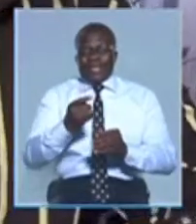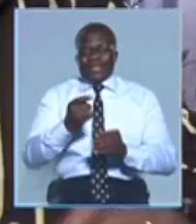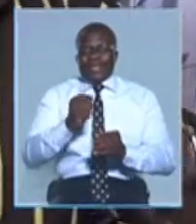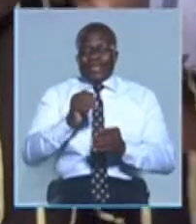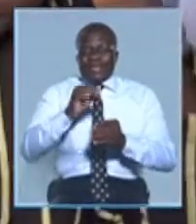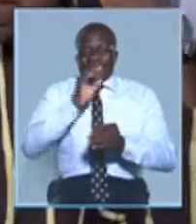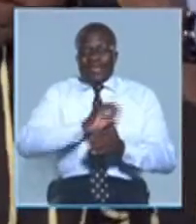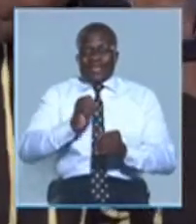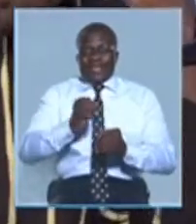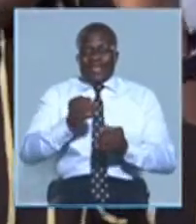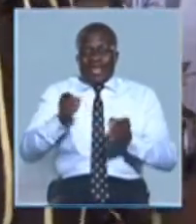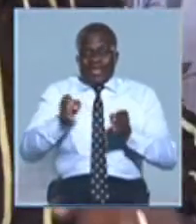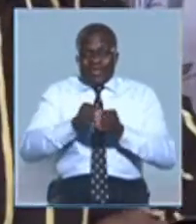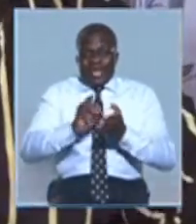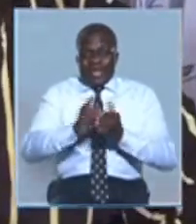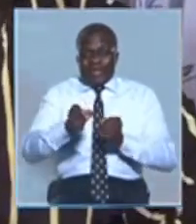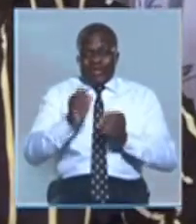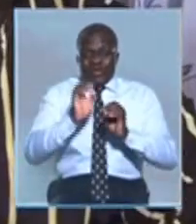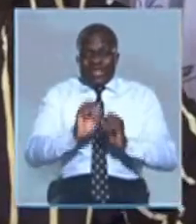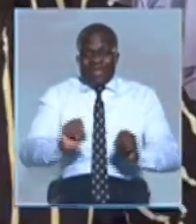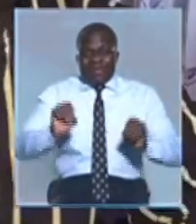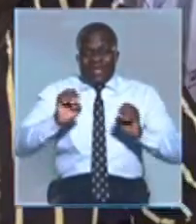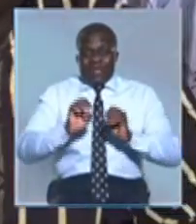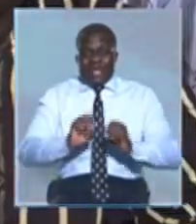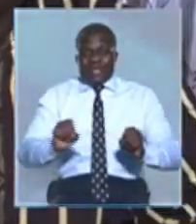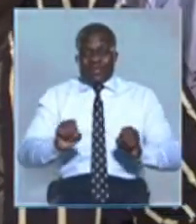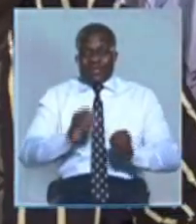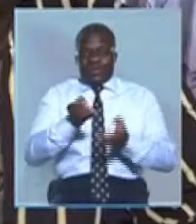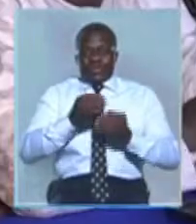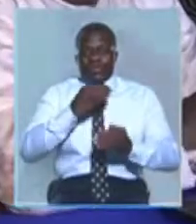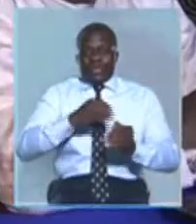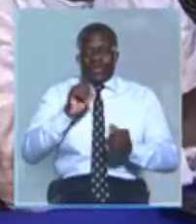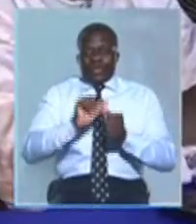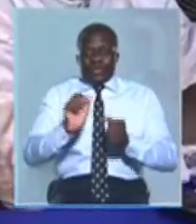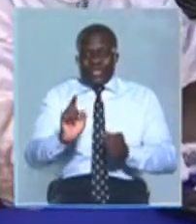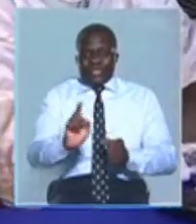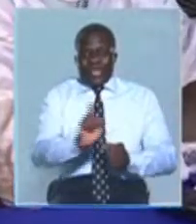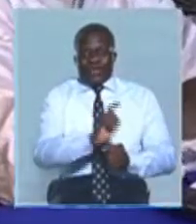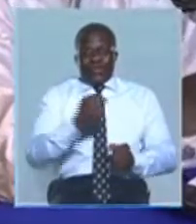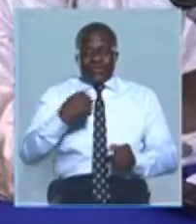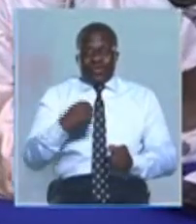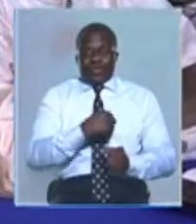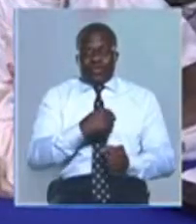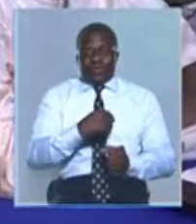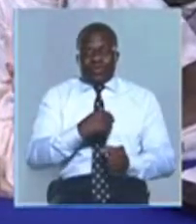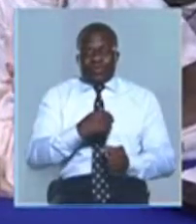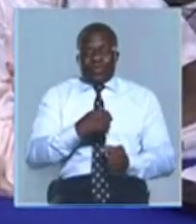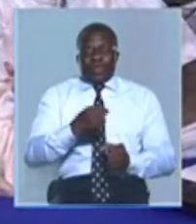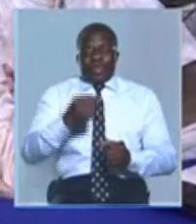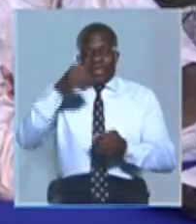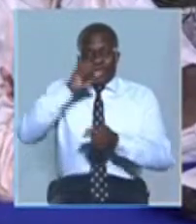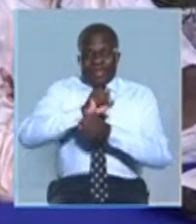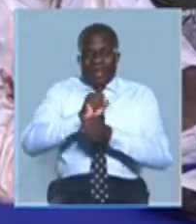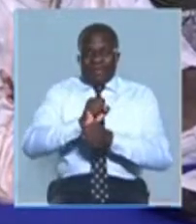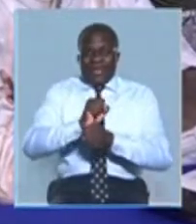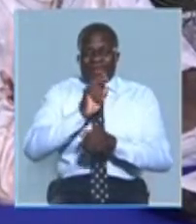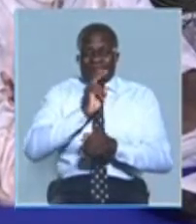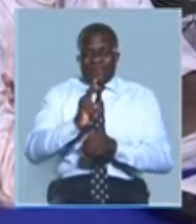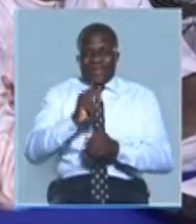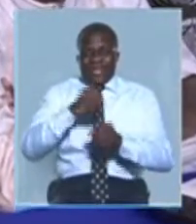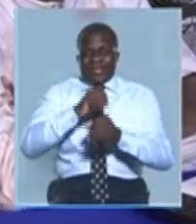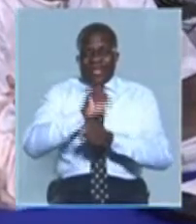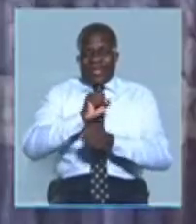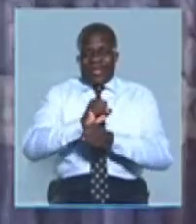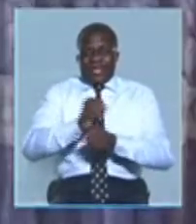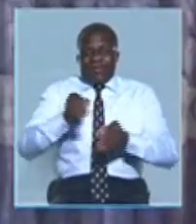l'intérêt du présent séminaire d'évaluation. Je voudrais souhaiter que chacun de nous s'investisse vraiment dans les